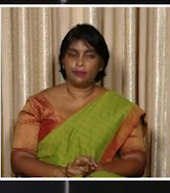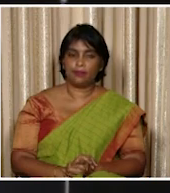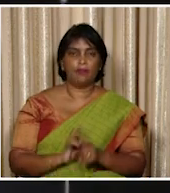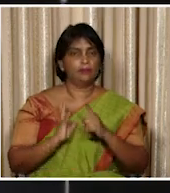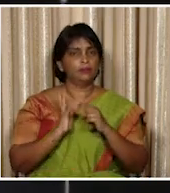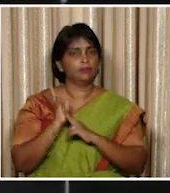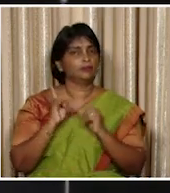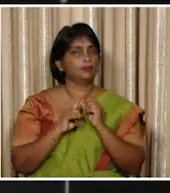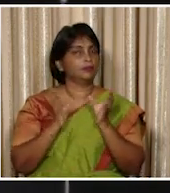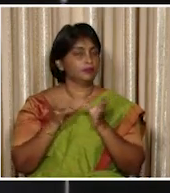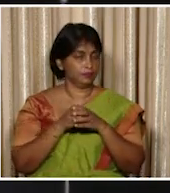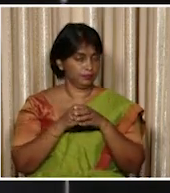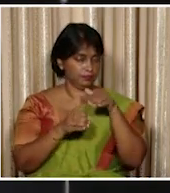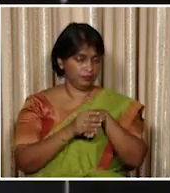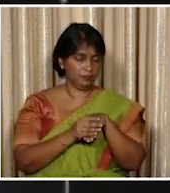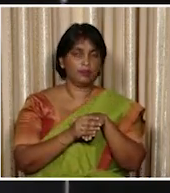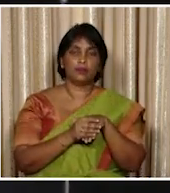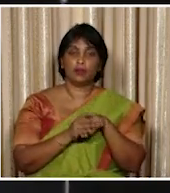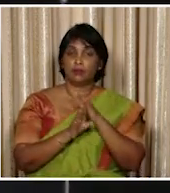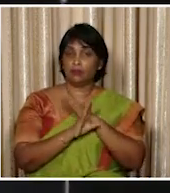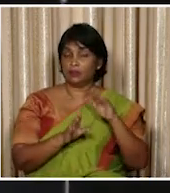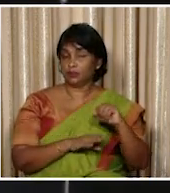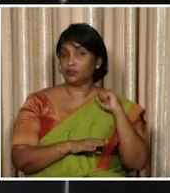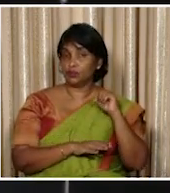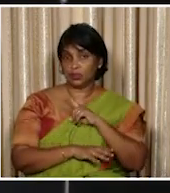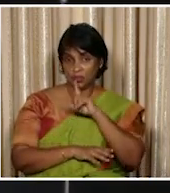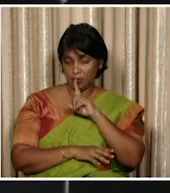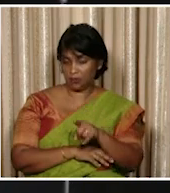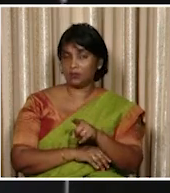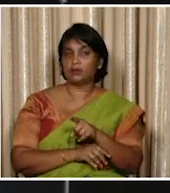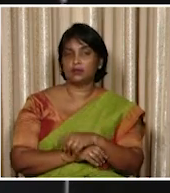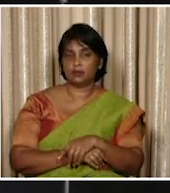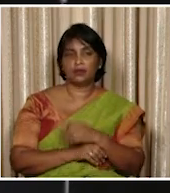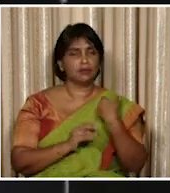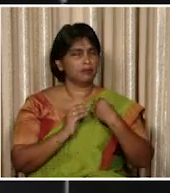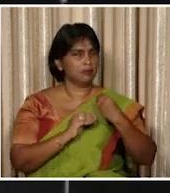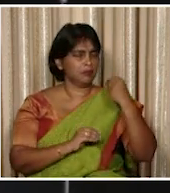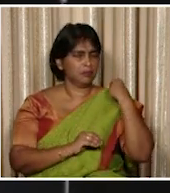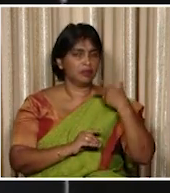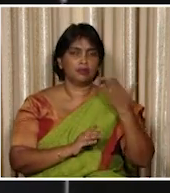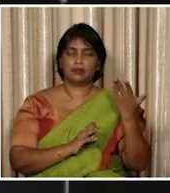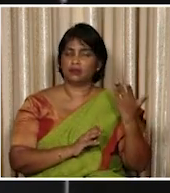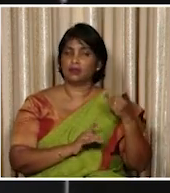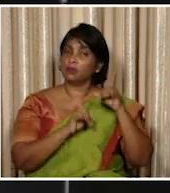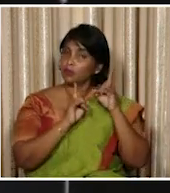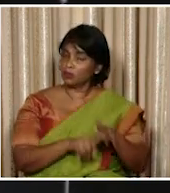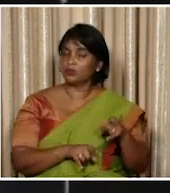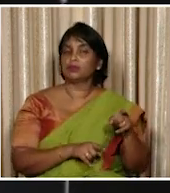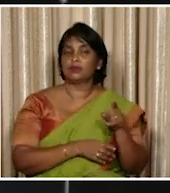එක්සත් ජාතික පක්ෂයේ පතාක යෝධයෙක් කියලා අපි කිව්වා මෑතකදී අපි අතරින්. ඒ